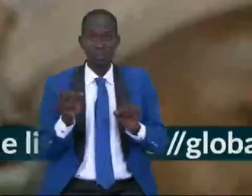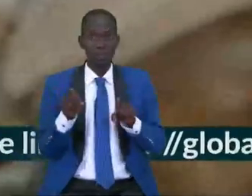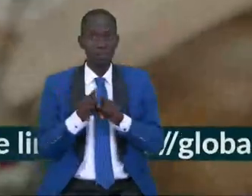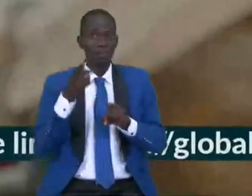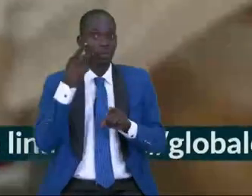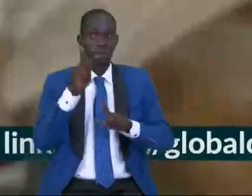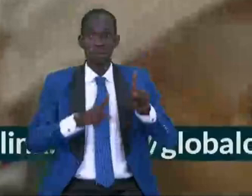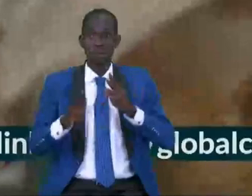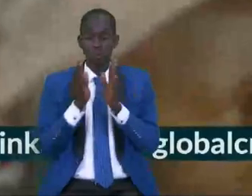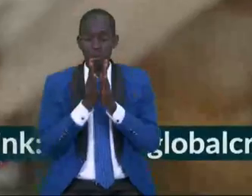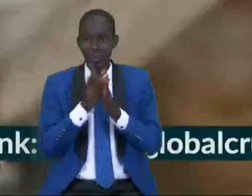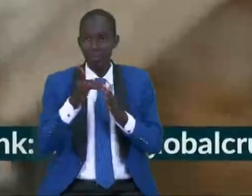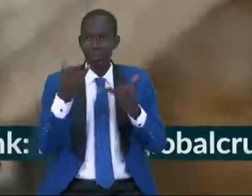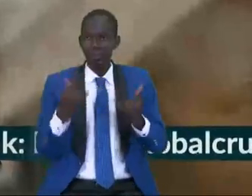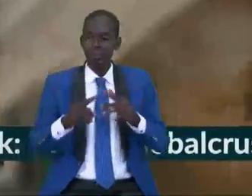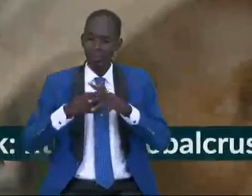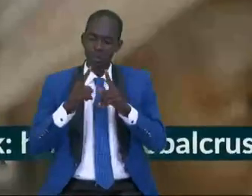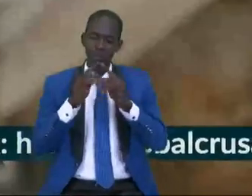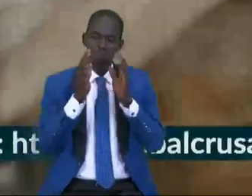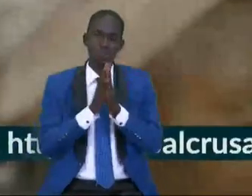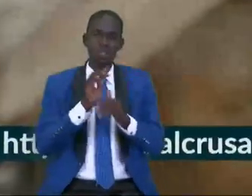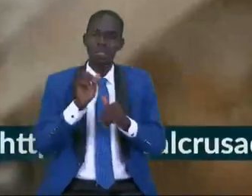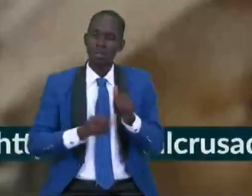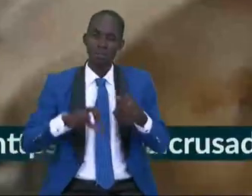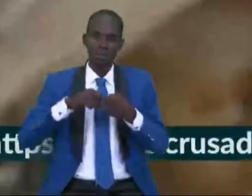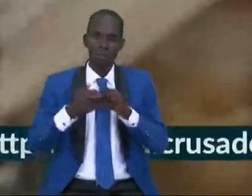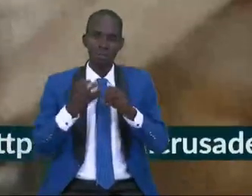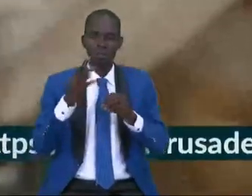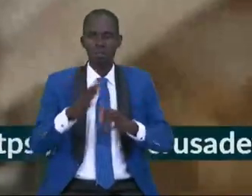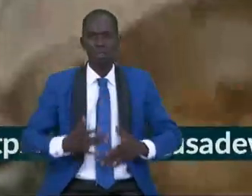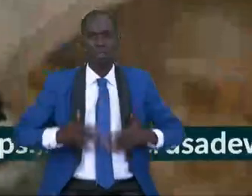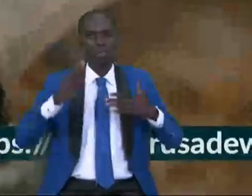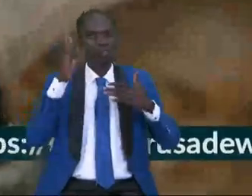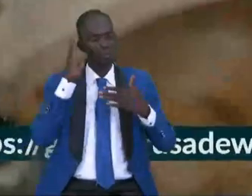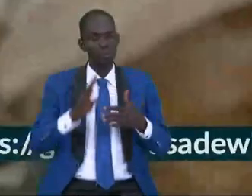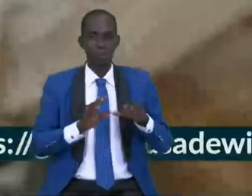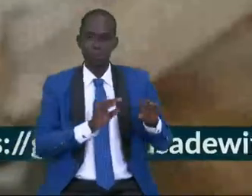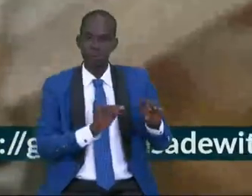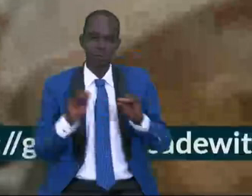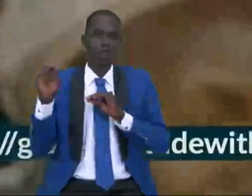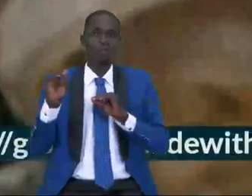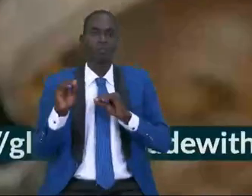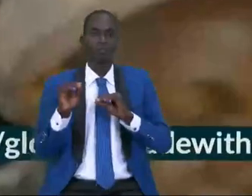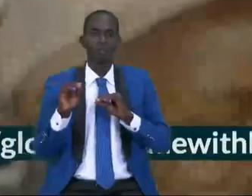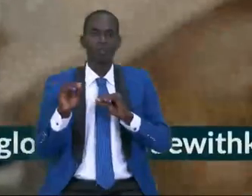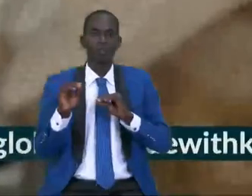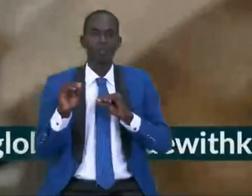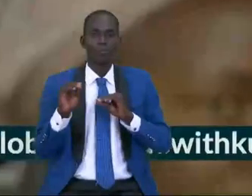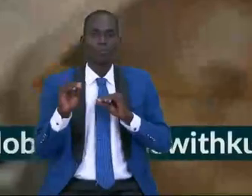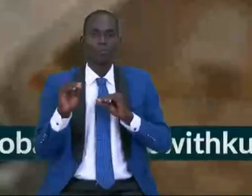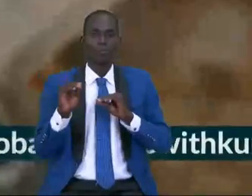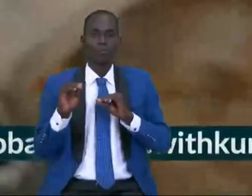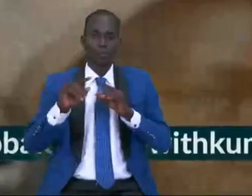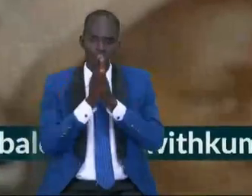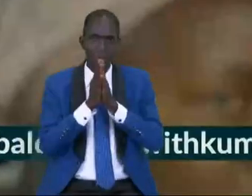Les paralytiques vont marcher et toutes les montagnes vont se déplacer